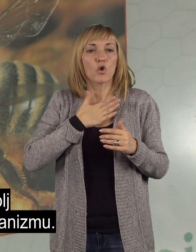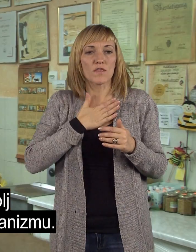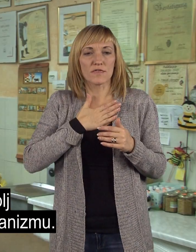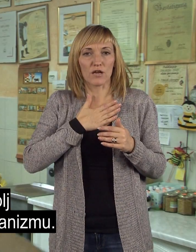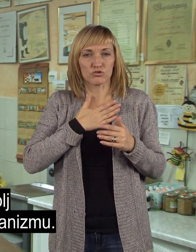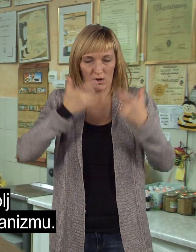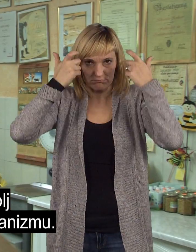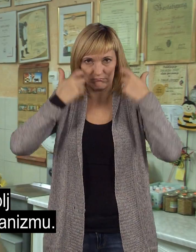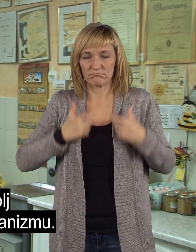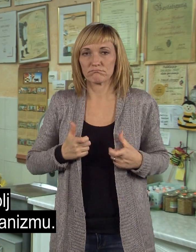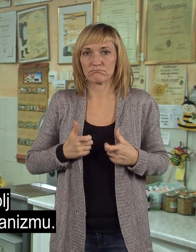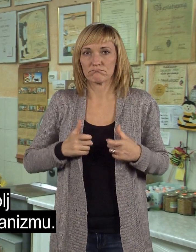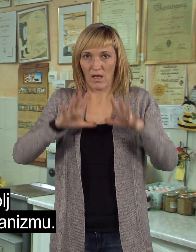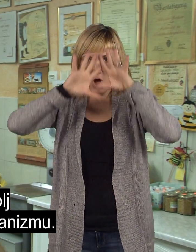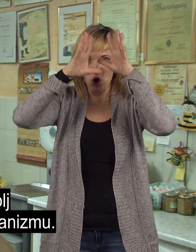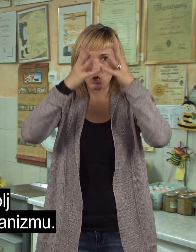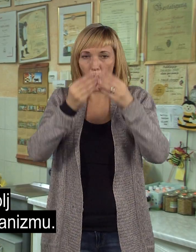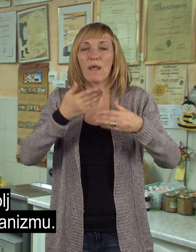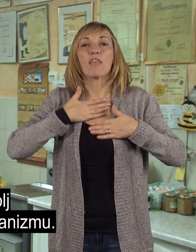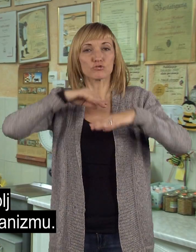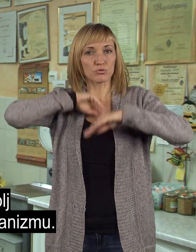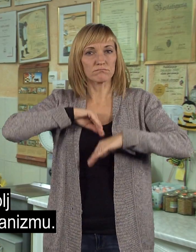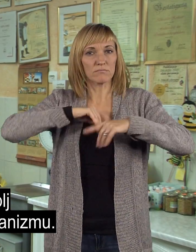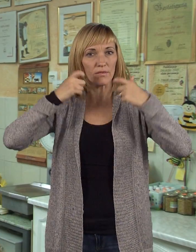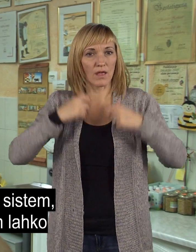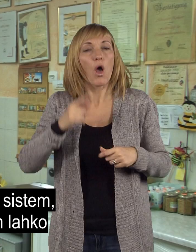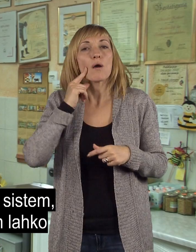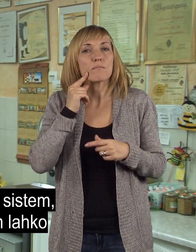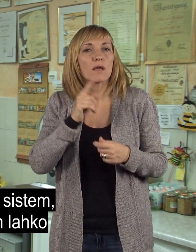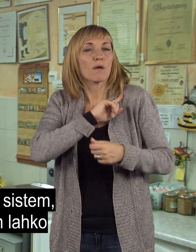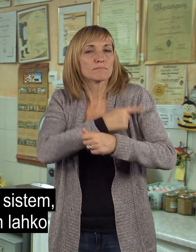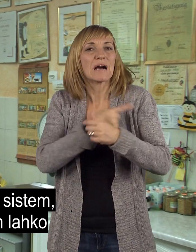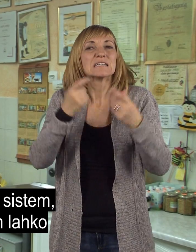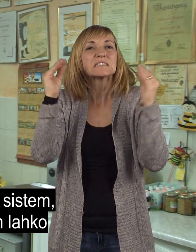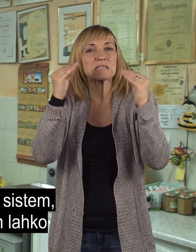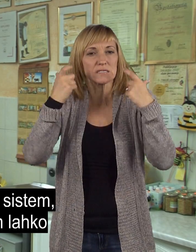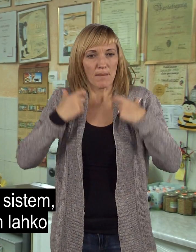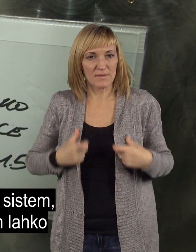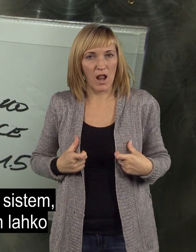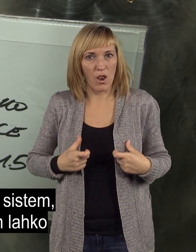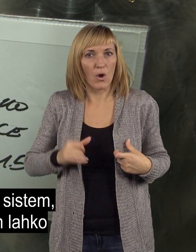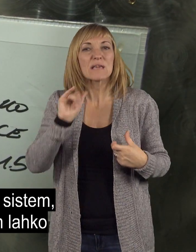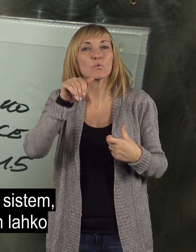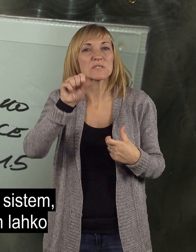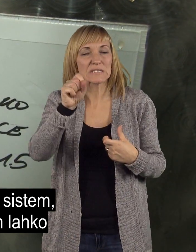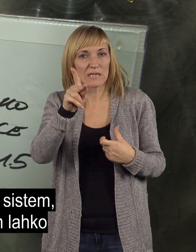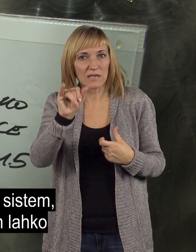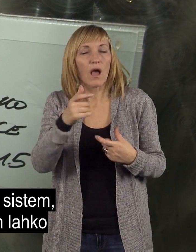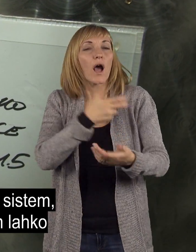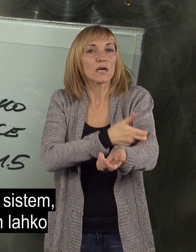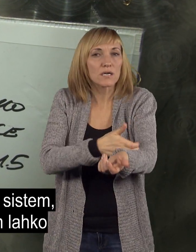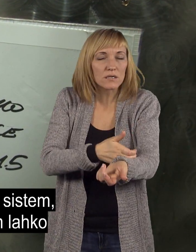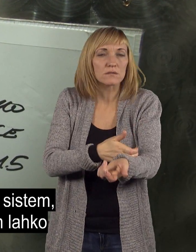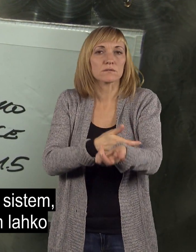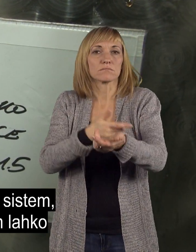naša bioflora, paše našemu organizmu. Drugače pa med krepi sploh imunski sistem, je dober za organizem, za